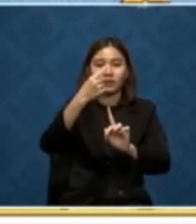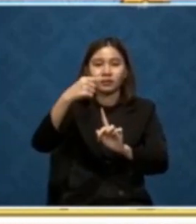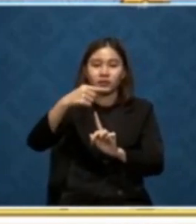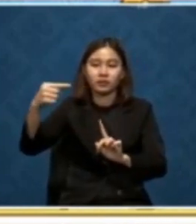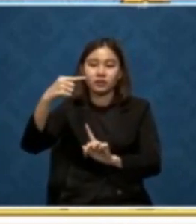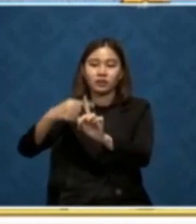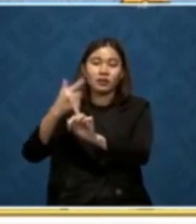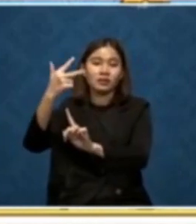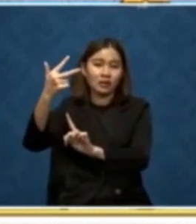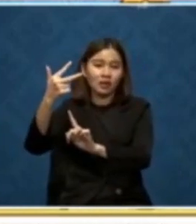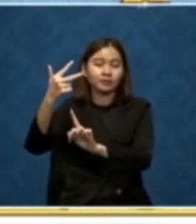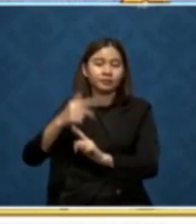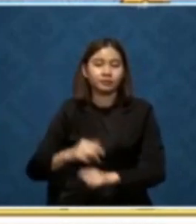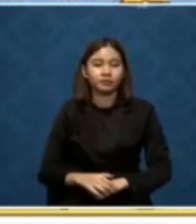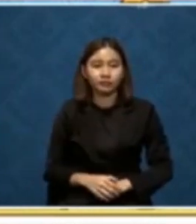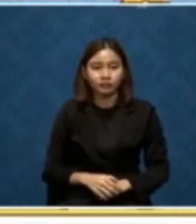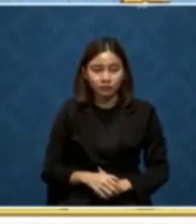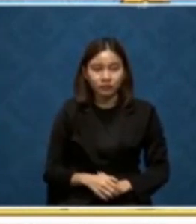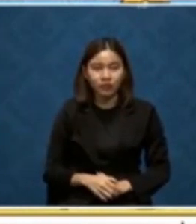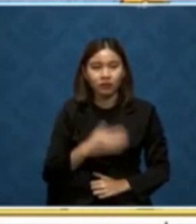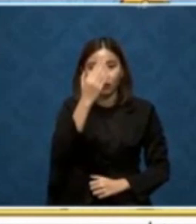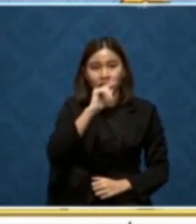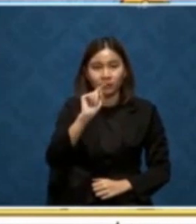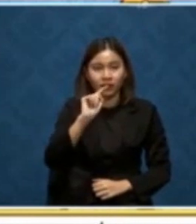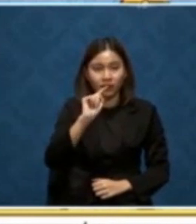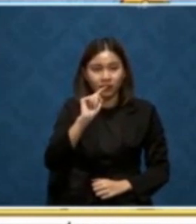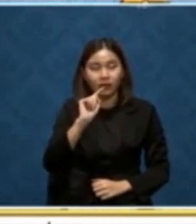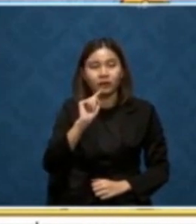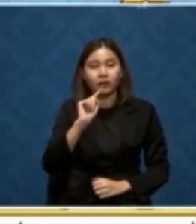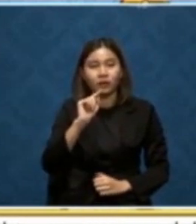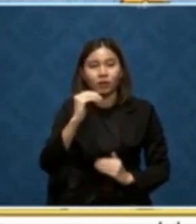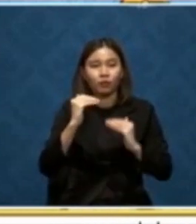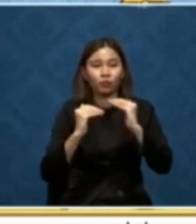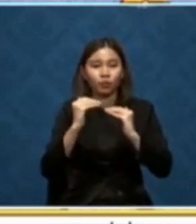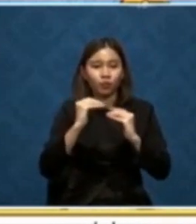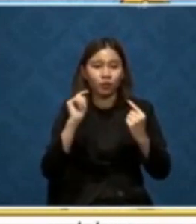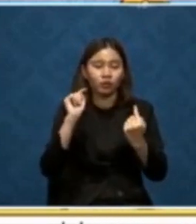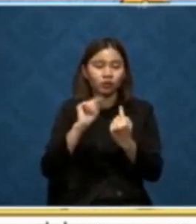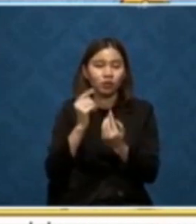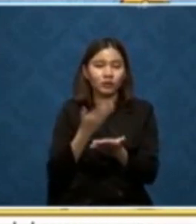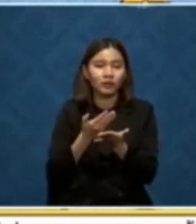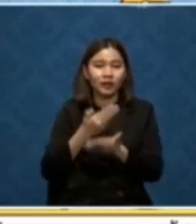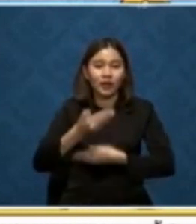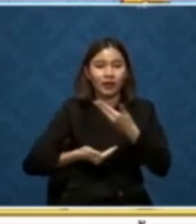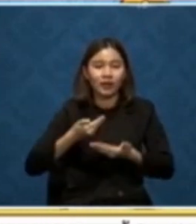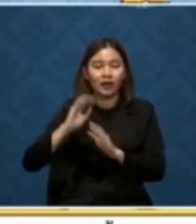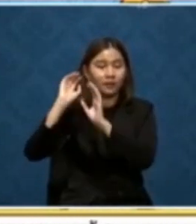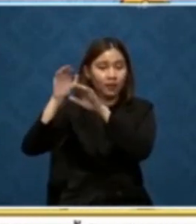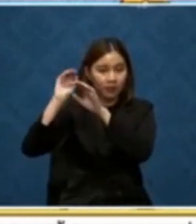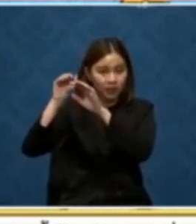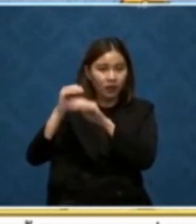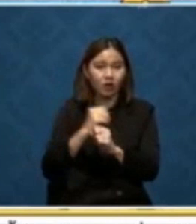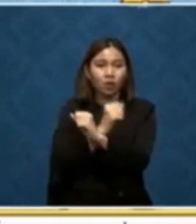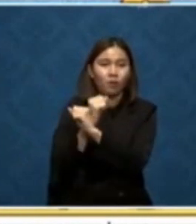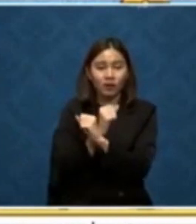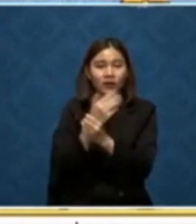มถึงเดือนมีนาคมค่ะท่านประธานเพื่อสร้างเสถียรภาพด้านราคามะพร้าวและป้องกันราคามะพร้าวตกต่ำให้กับเก